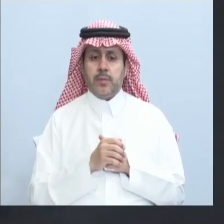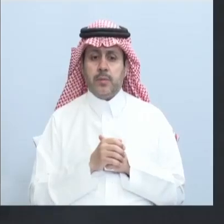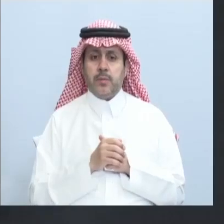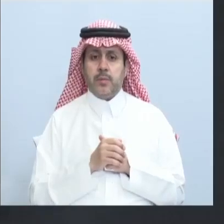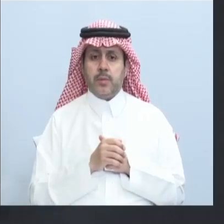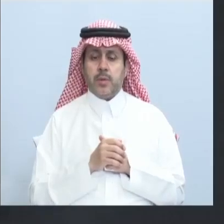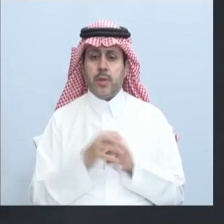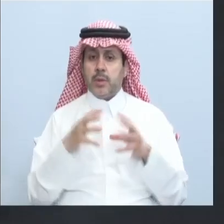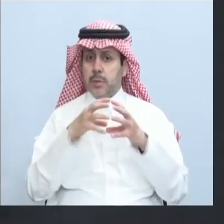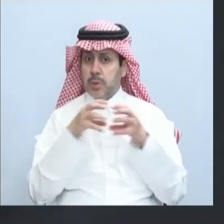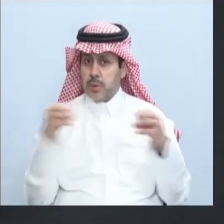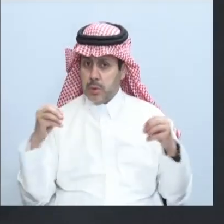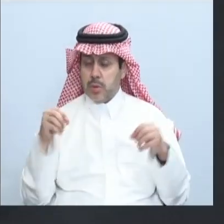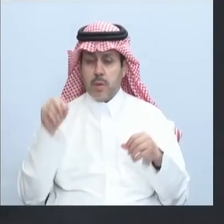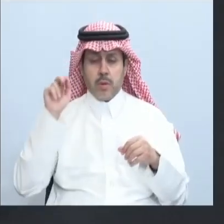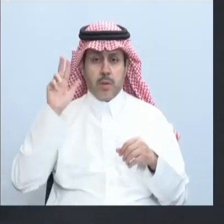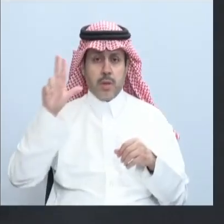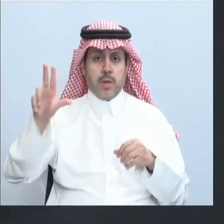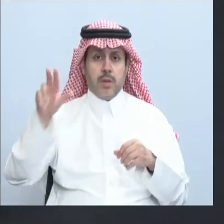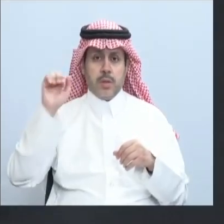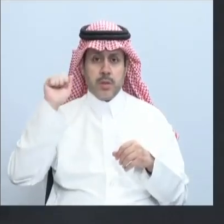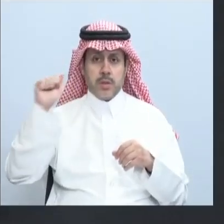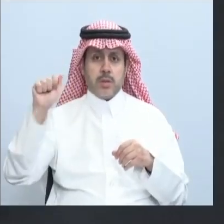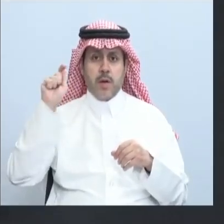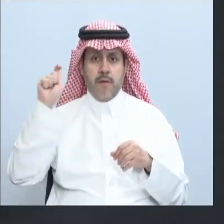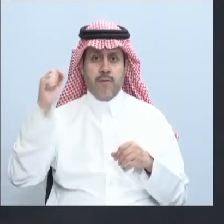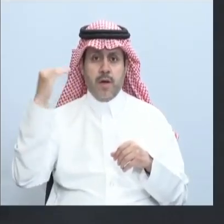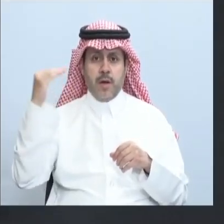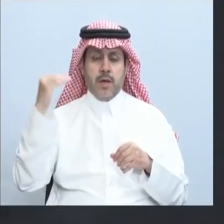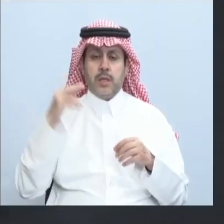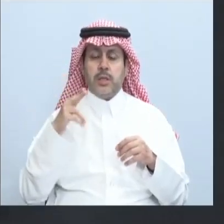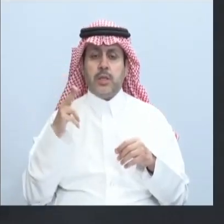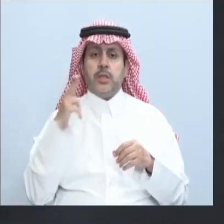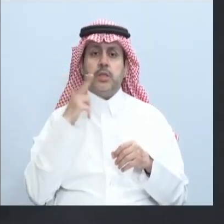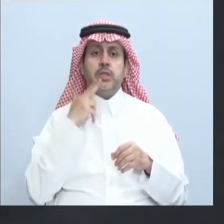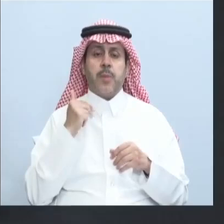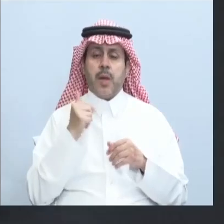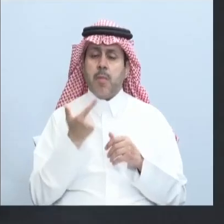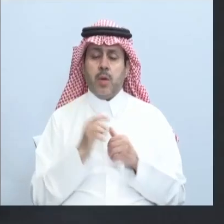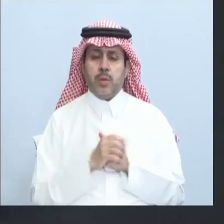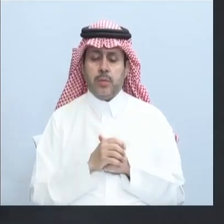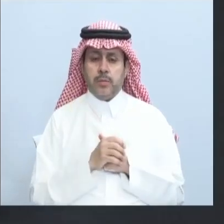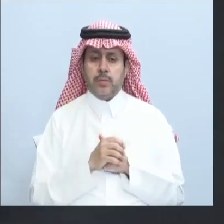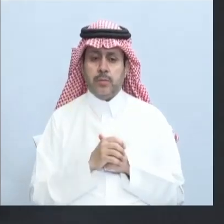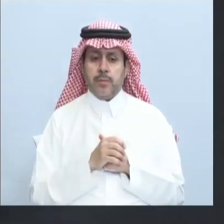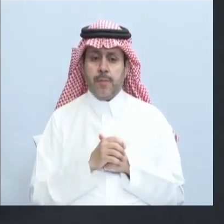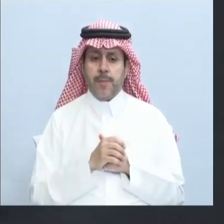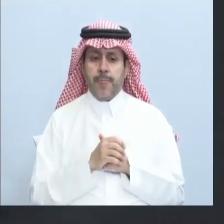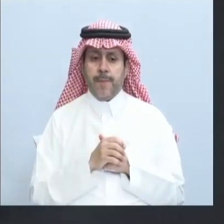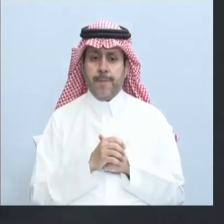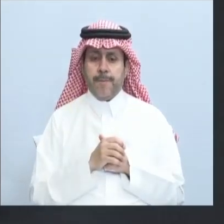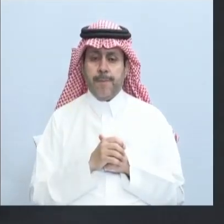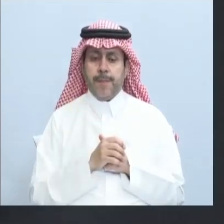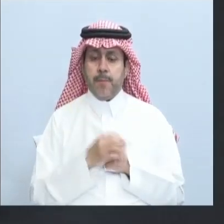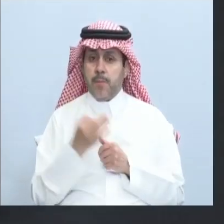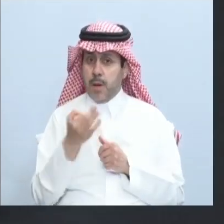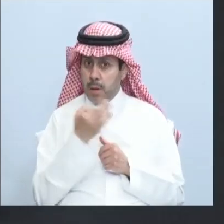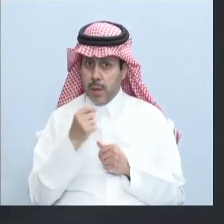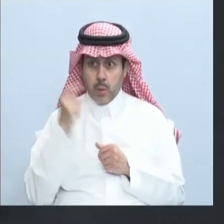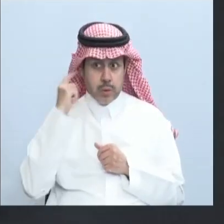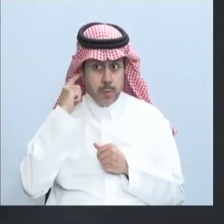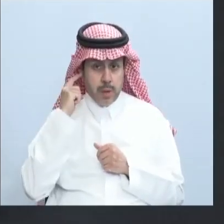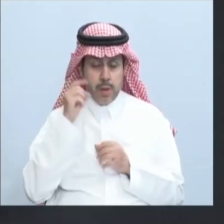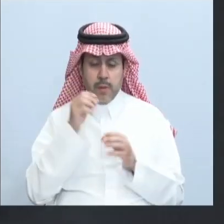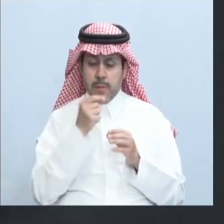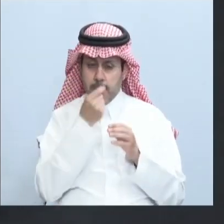المراد بالصفح الجميل من يخبرنا بجواب ذلك من خلال ما استمعنا وقرانا قبل قليل في